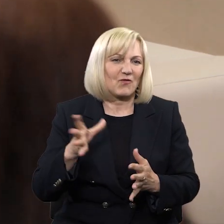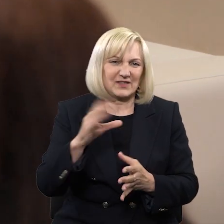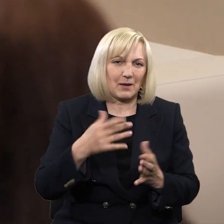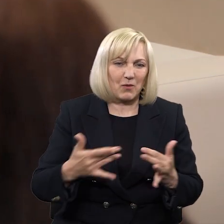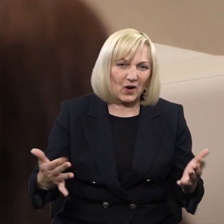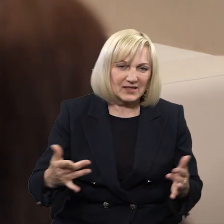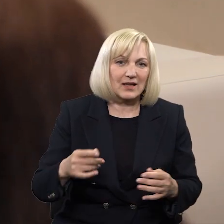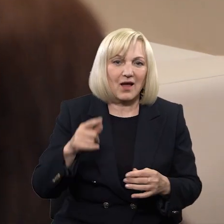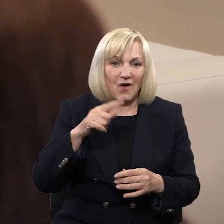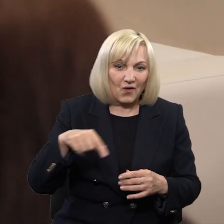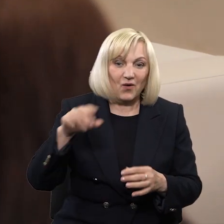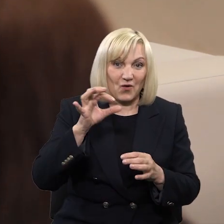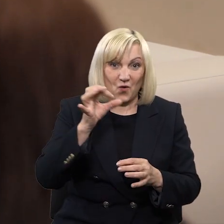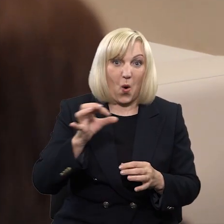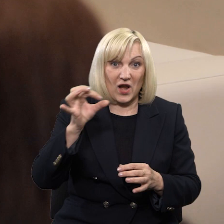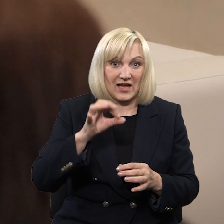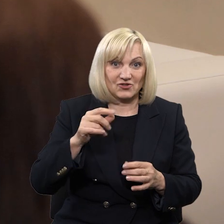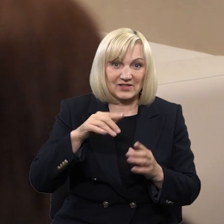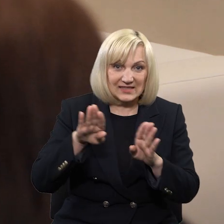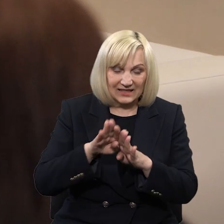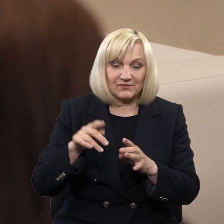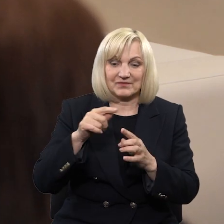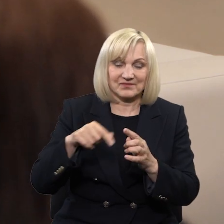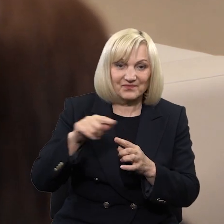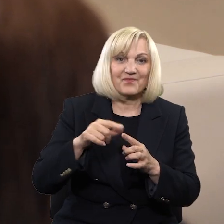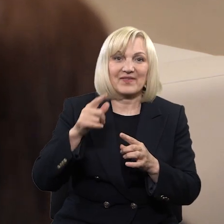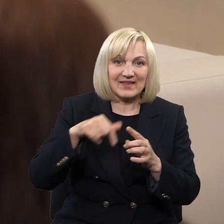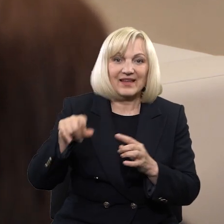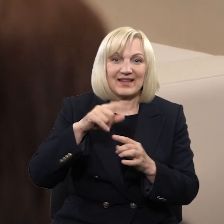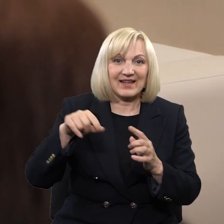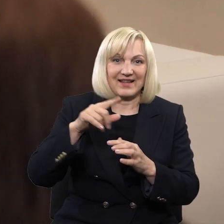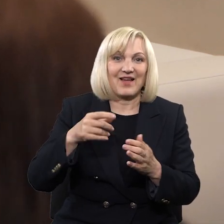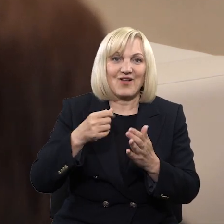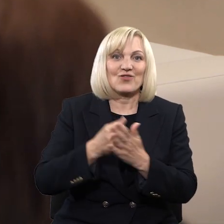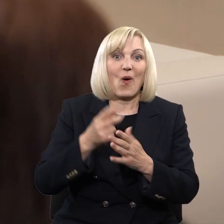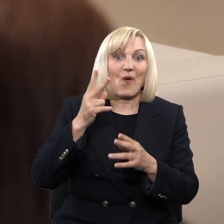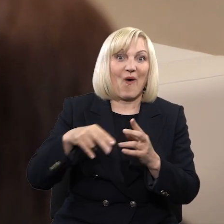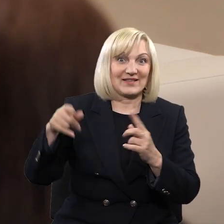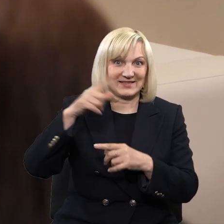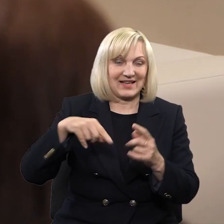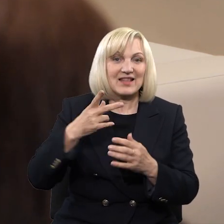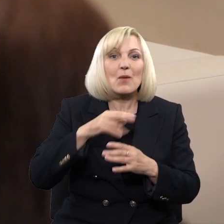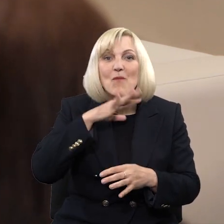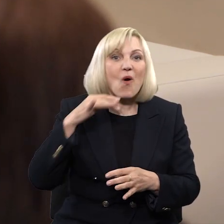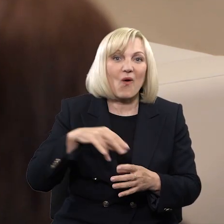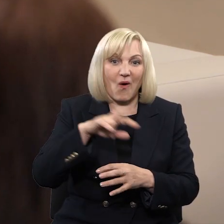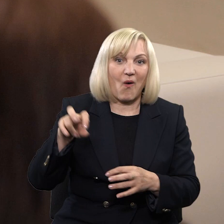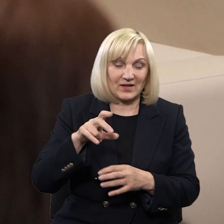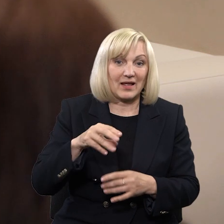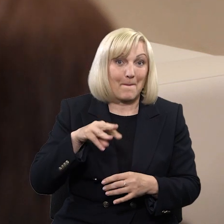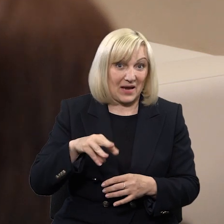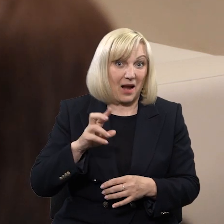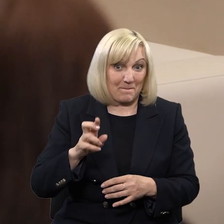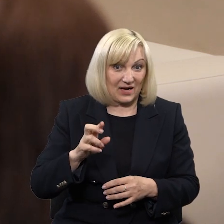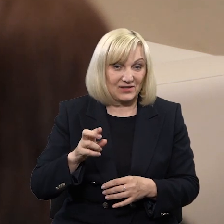ещё что-то прямом смысле колечки закрываются Поэтому да закрыть кольца Это очень много ходить Михаил